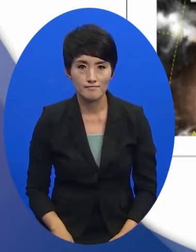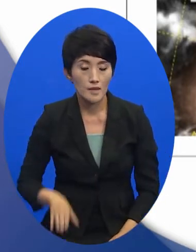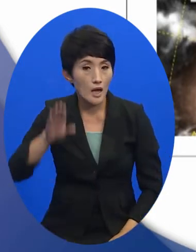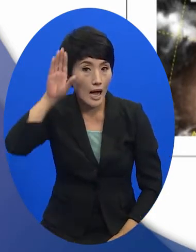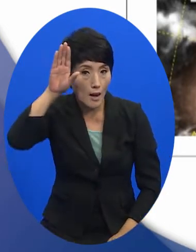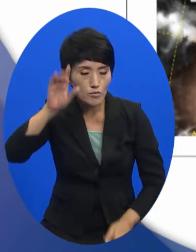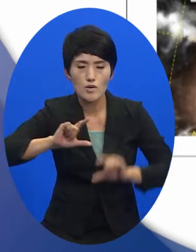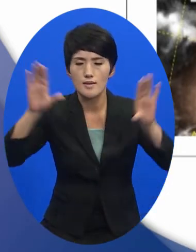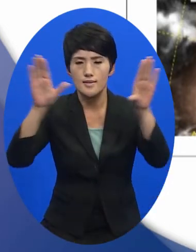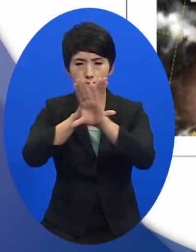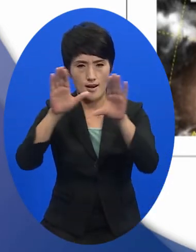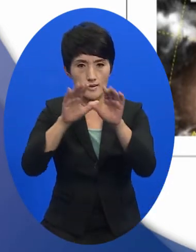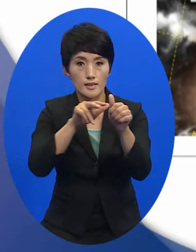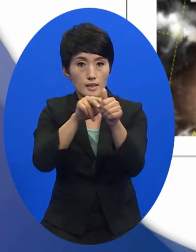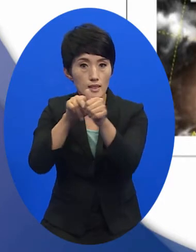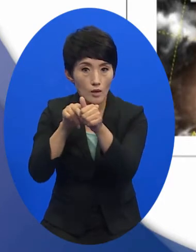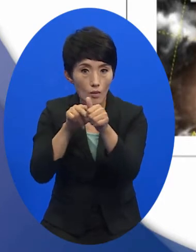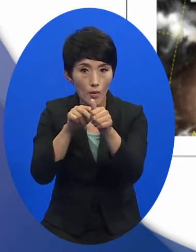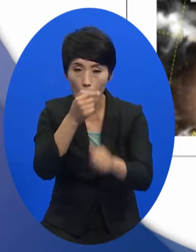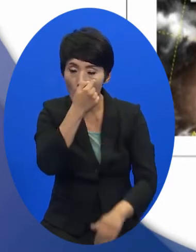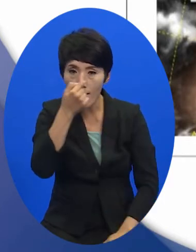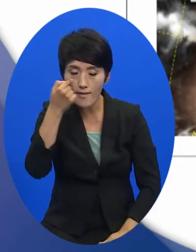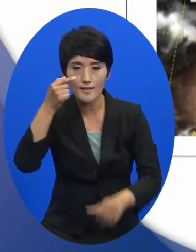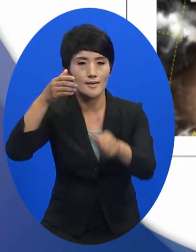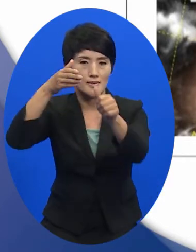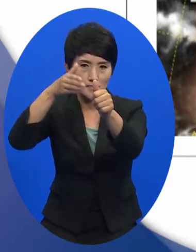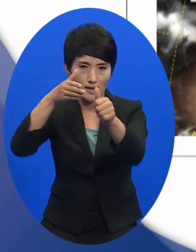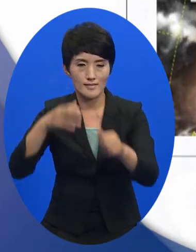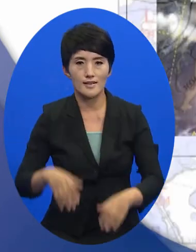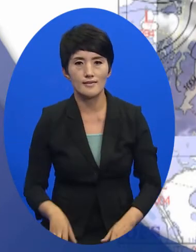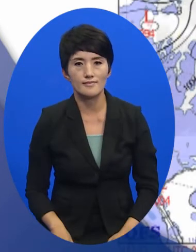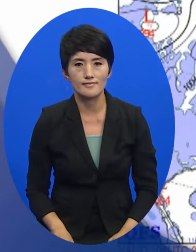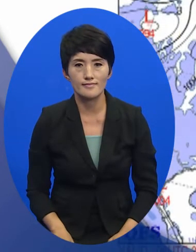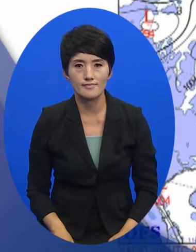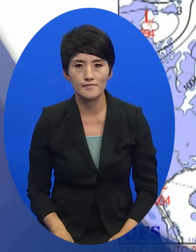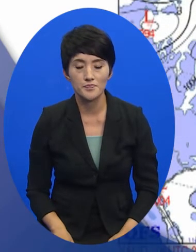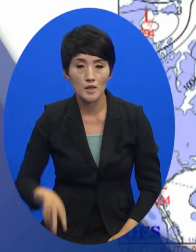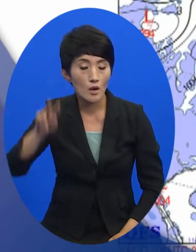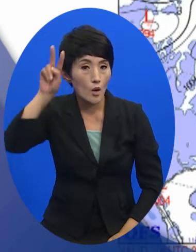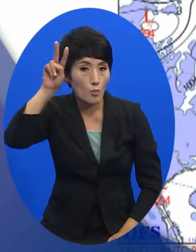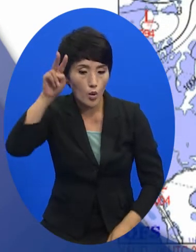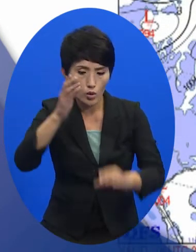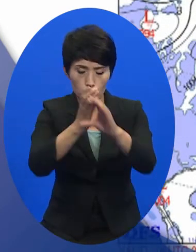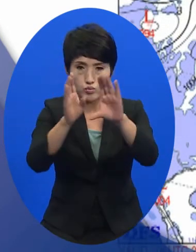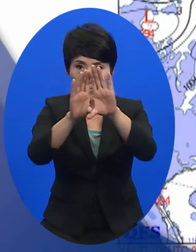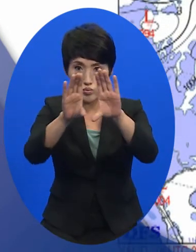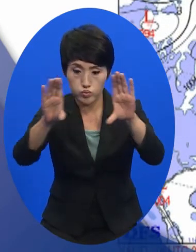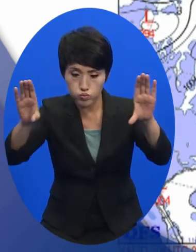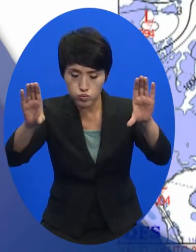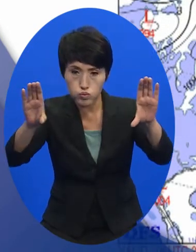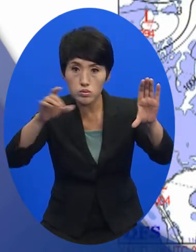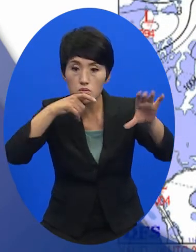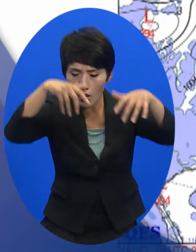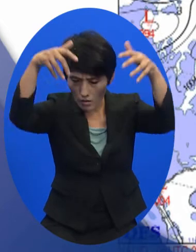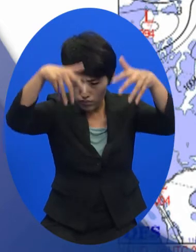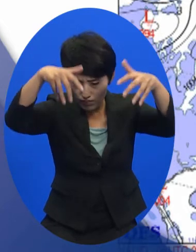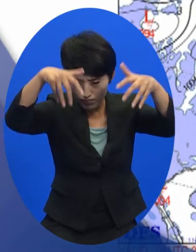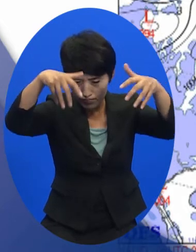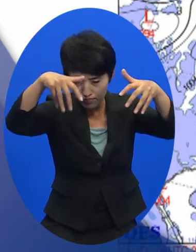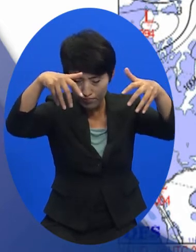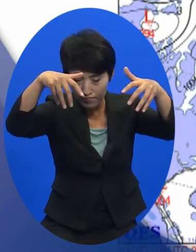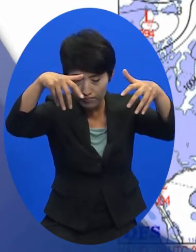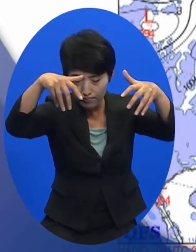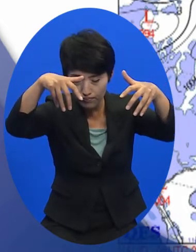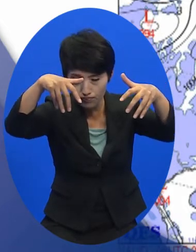앞으로 발표되는 기상정보에 유의하시기 바랍니다 뭘해도 중부지방에 위치한 장마전선의 영향을